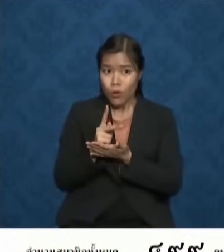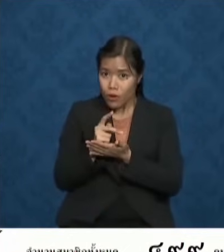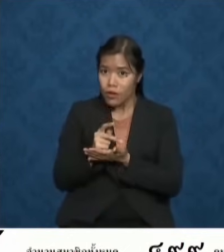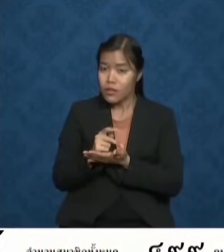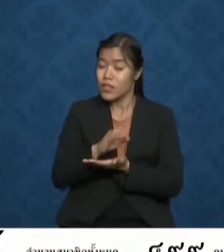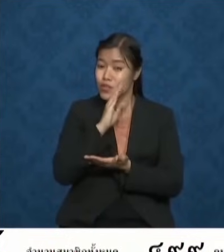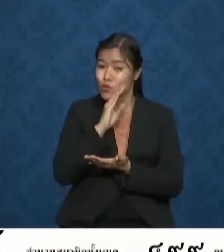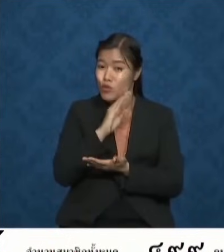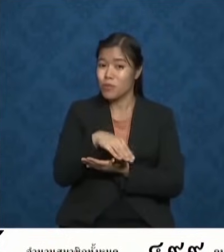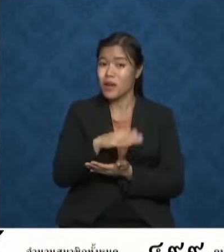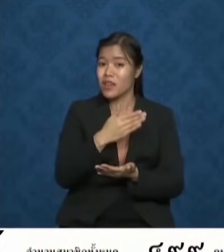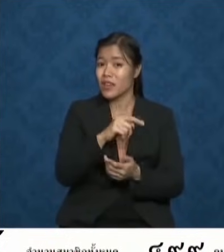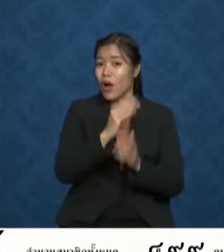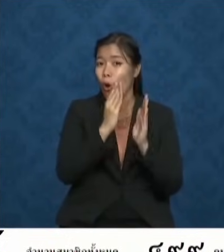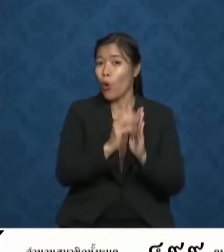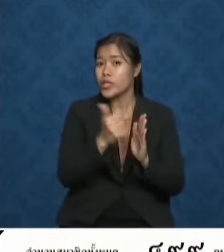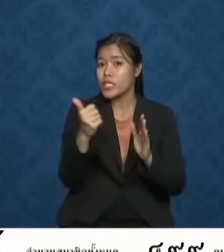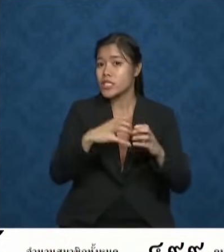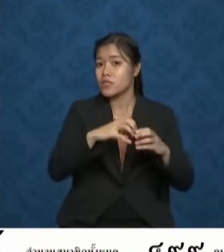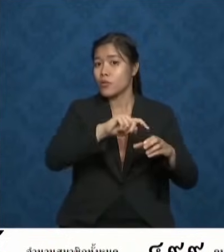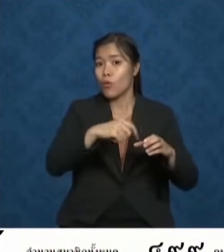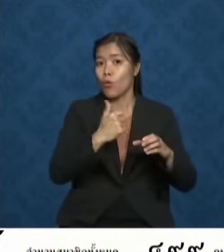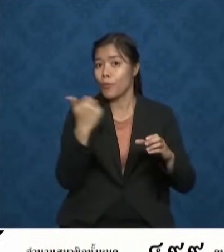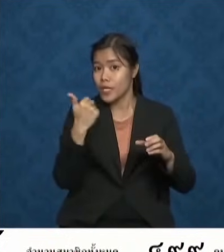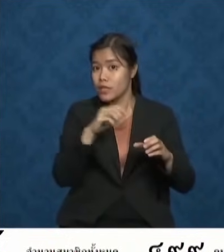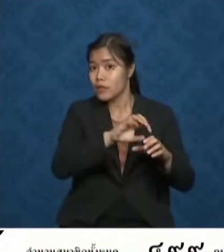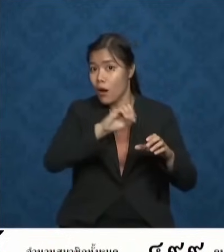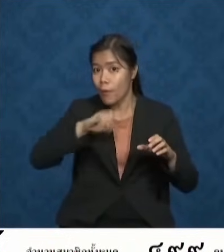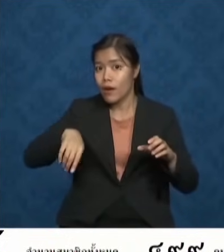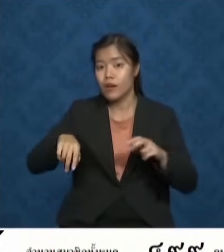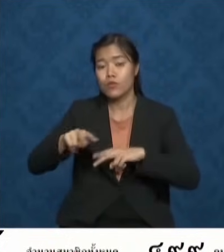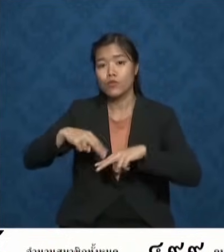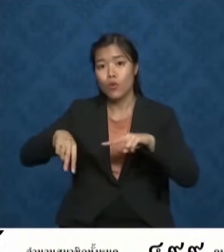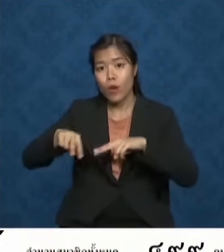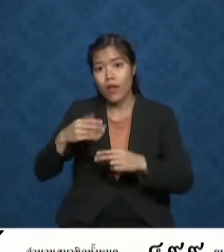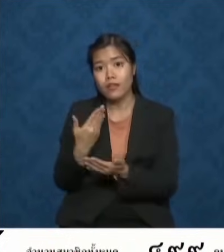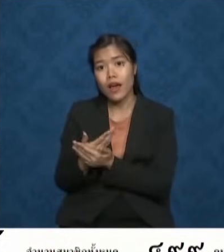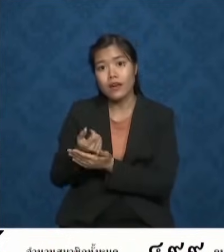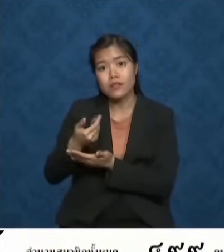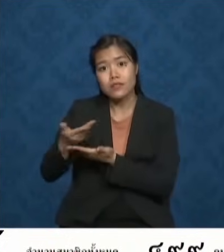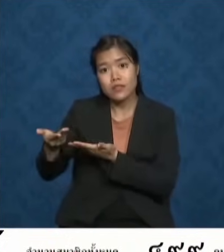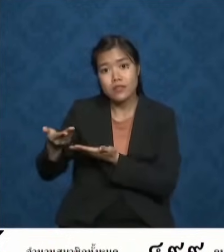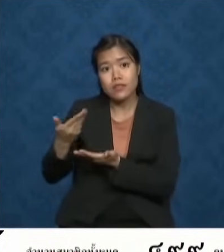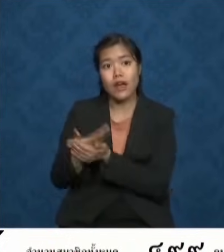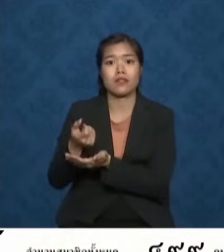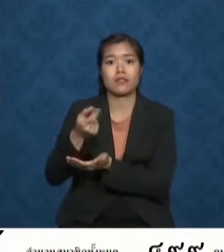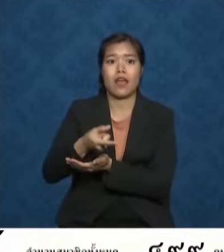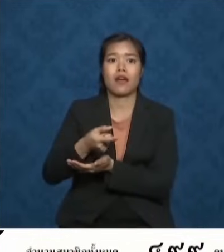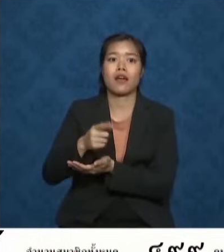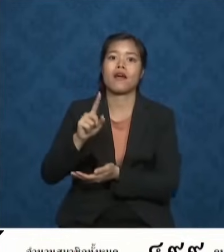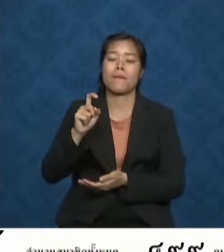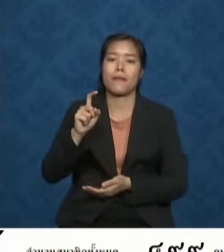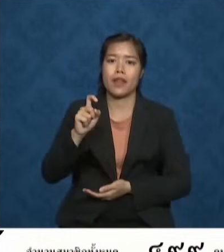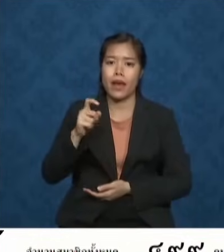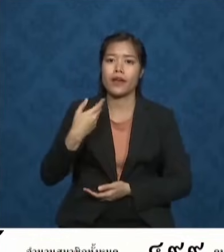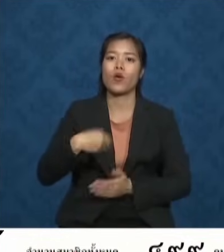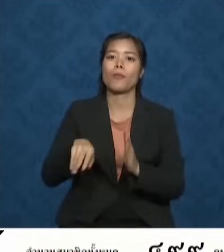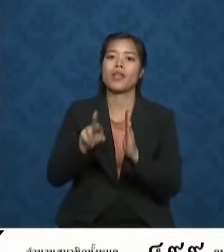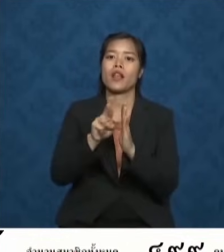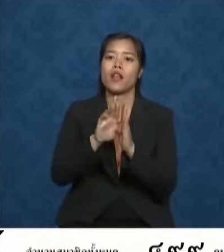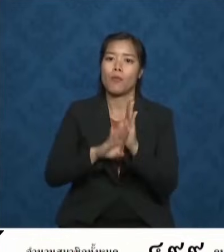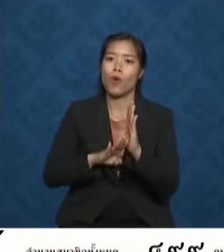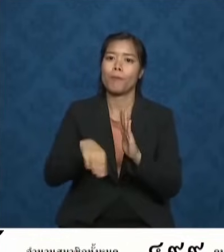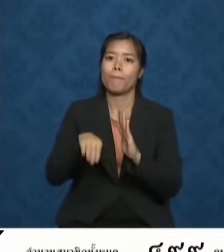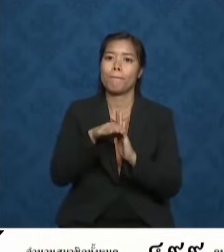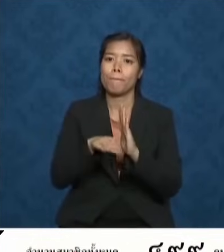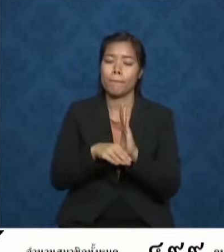งบได้ที่ไหนอ่ะเสียหายมาก็กองทัพเรือก็โดนเพราะนั้นมันก็เป็นไปโดยระบบราชการว่า